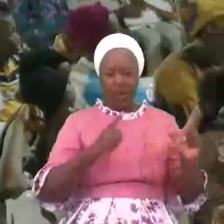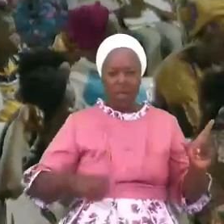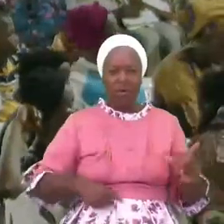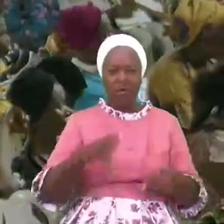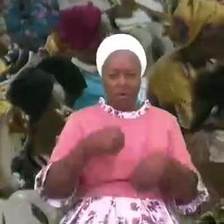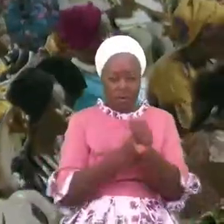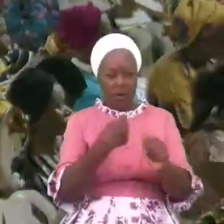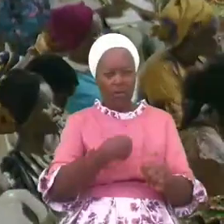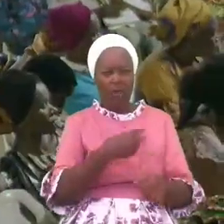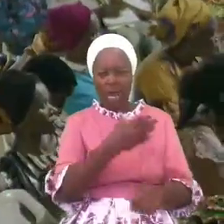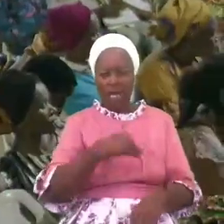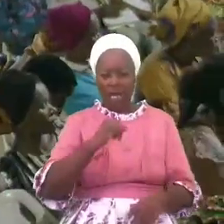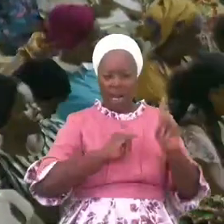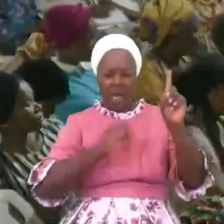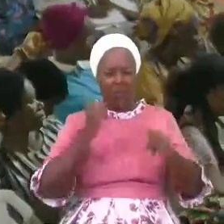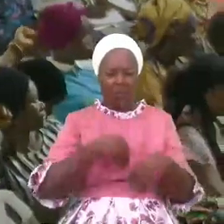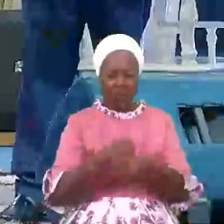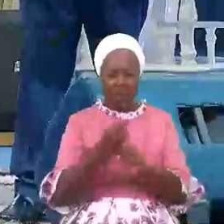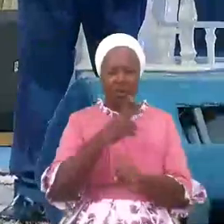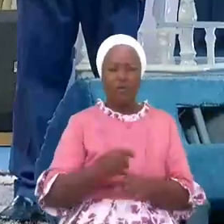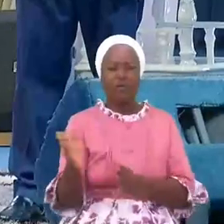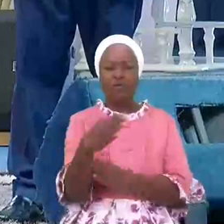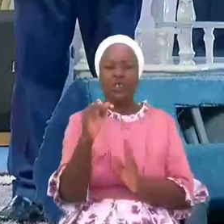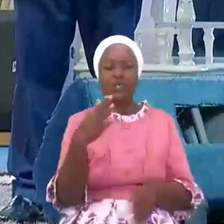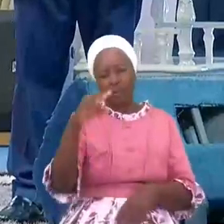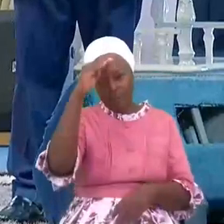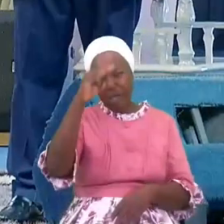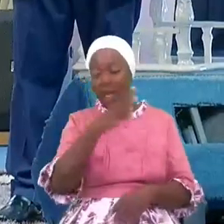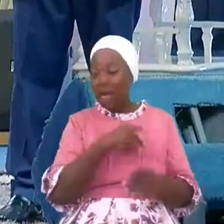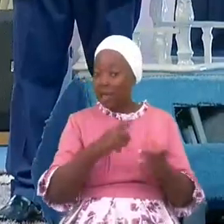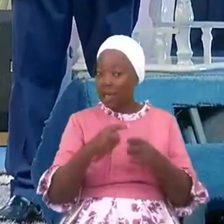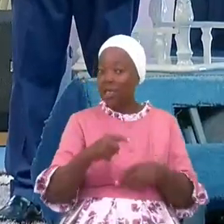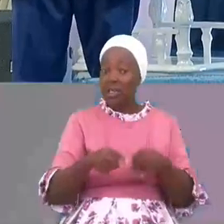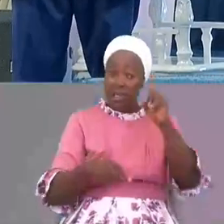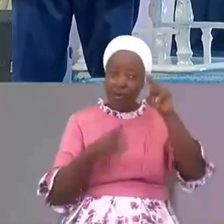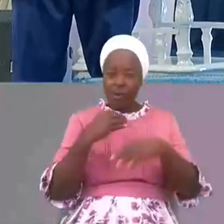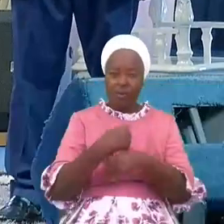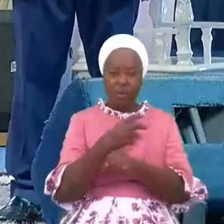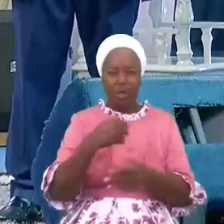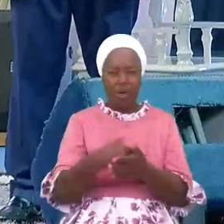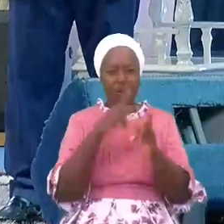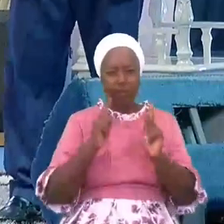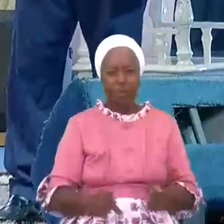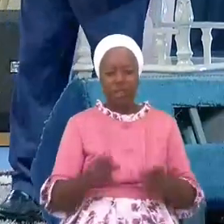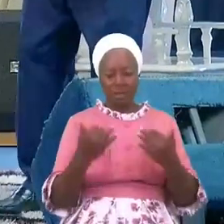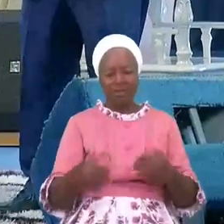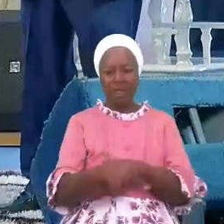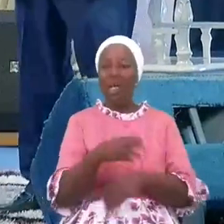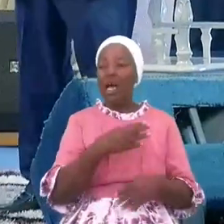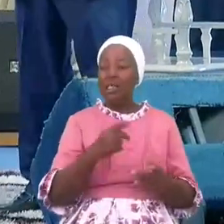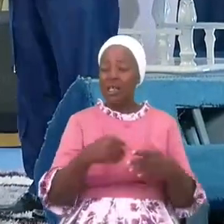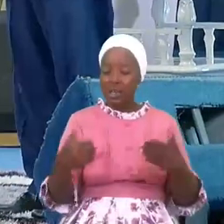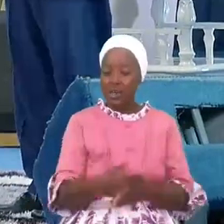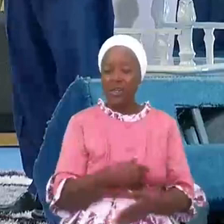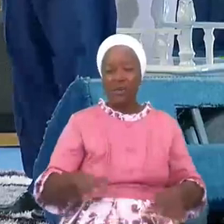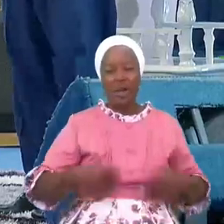Seigneur. Suivez-moi, je ferai de vous des pêcheurs d'hommes. Il fera de toi une nouvelle personne aujourd'hui. Une nouvelle vie